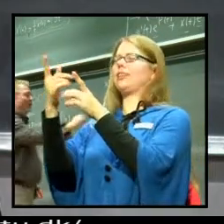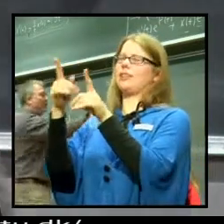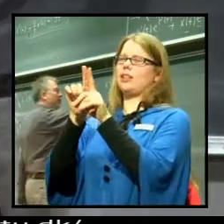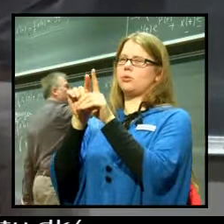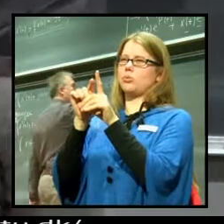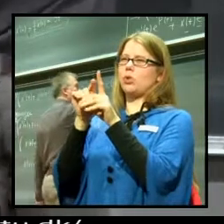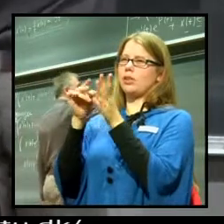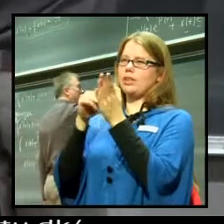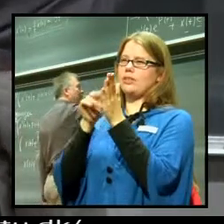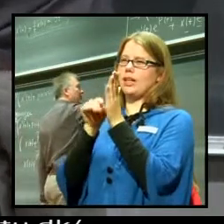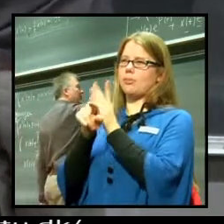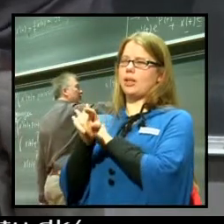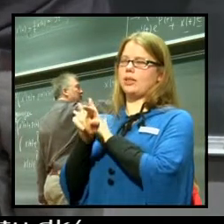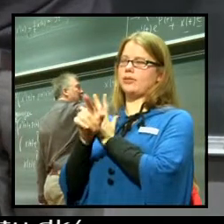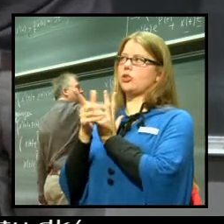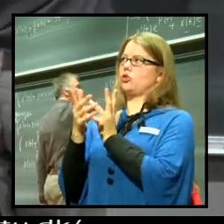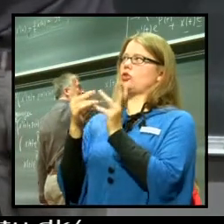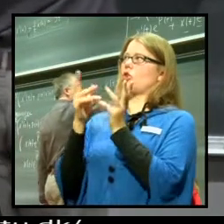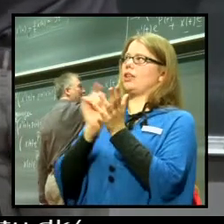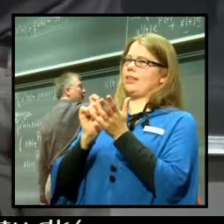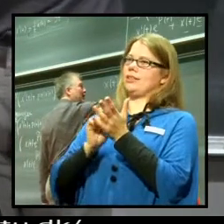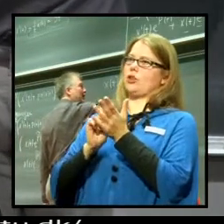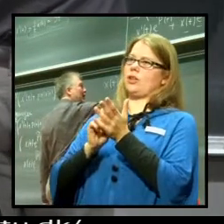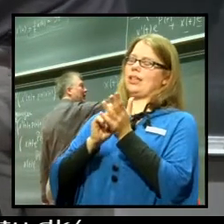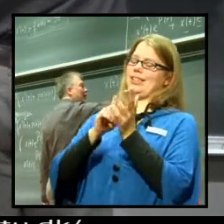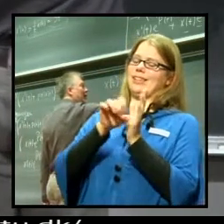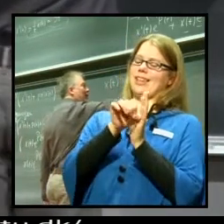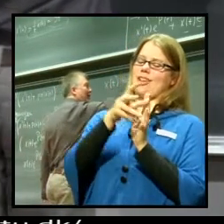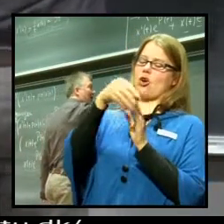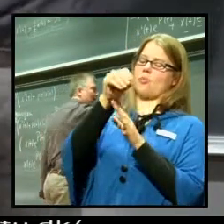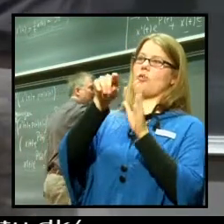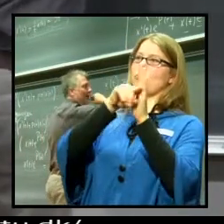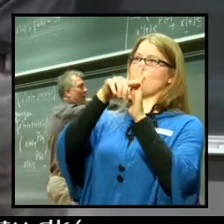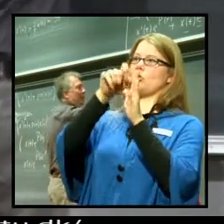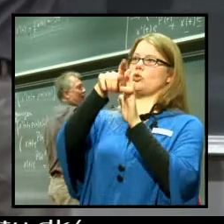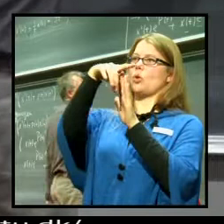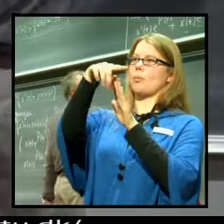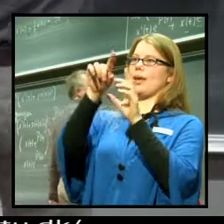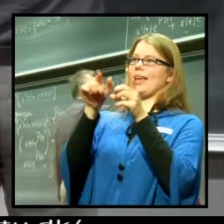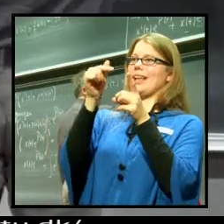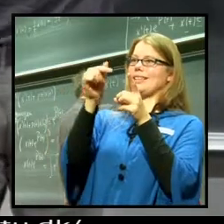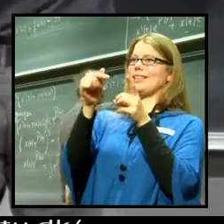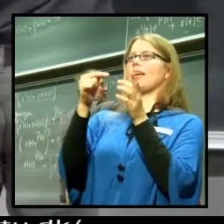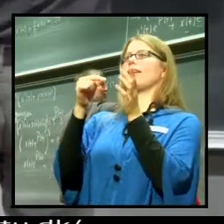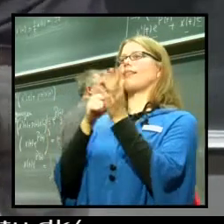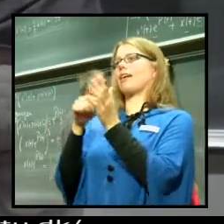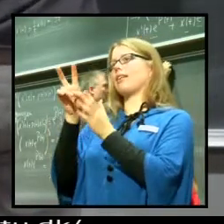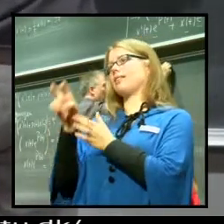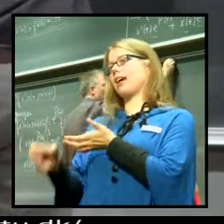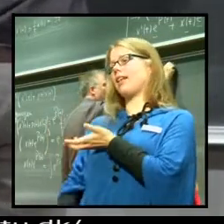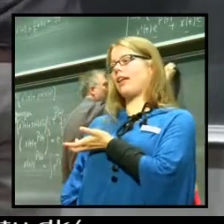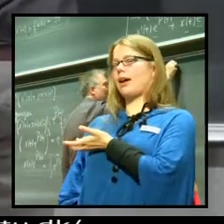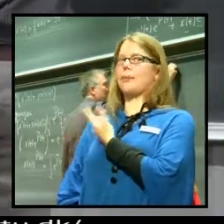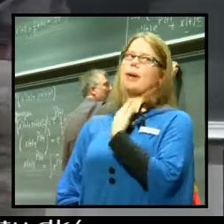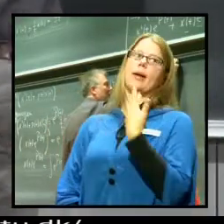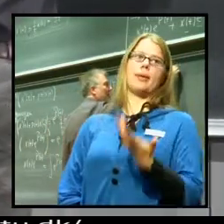det skriver jeg. E opløftet i minus store p af t, gange integralet af e opløftet i store